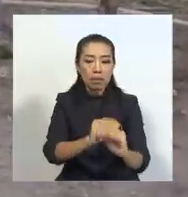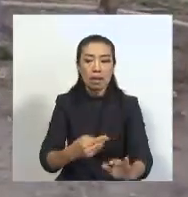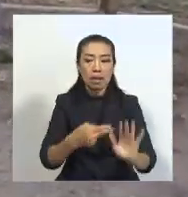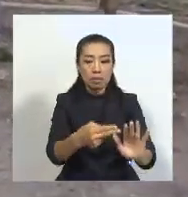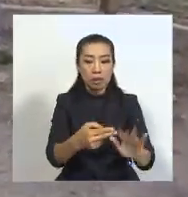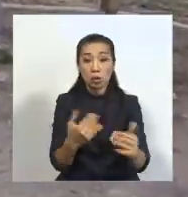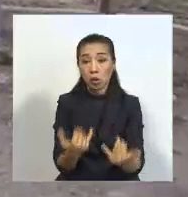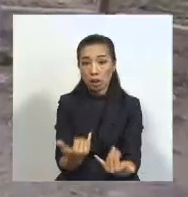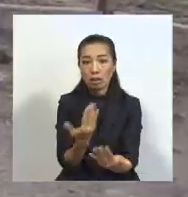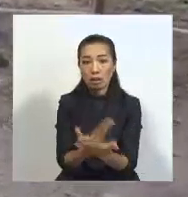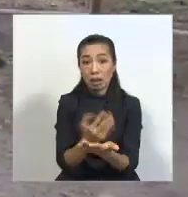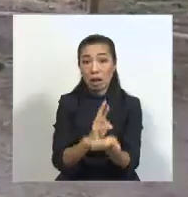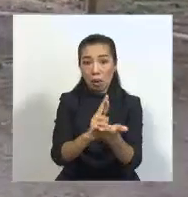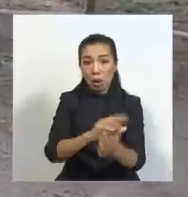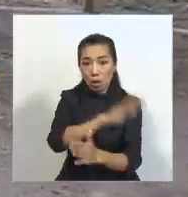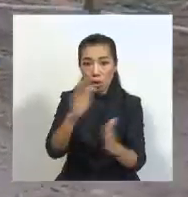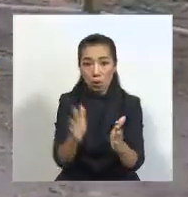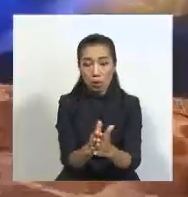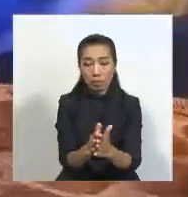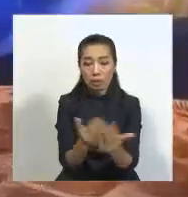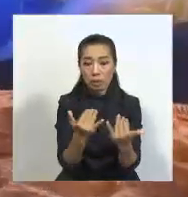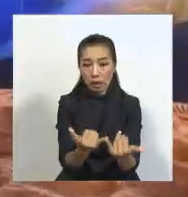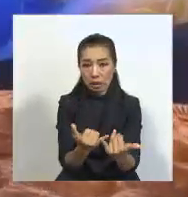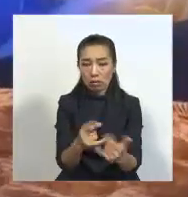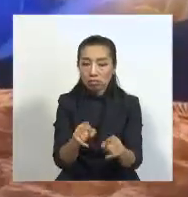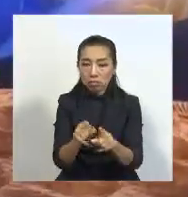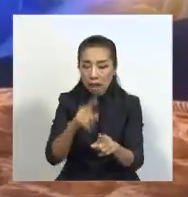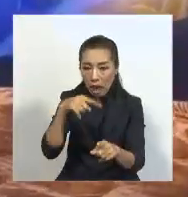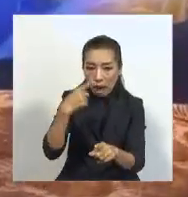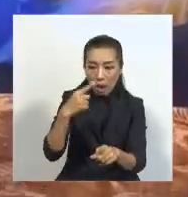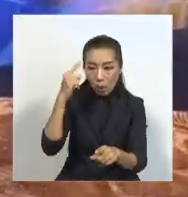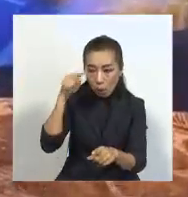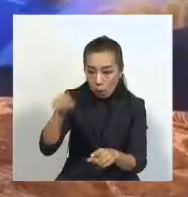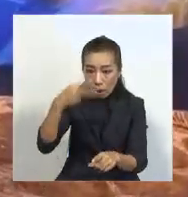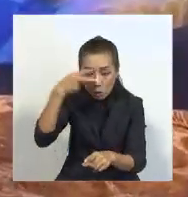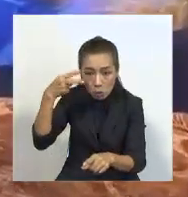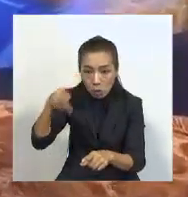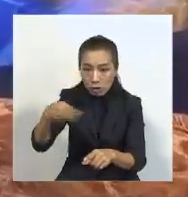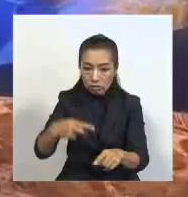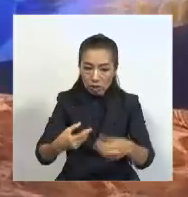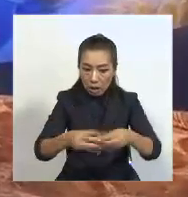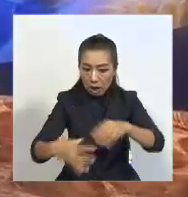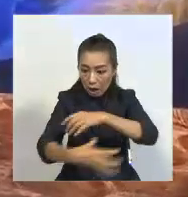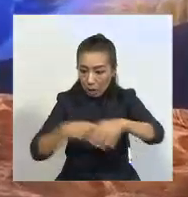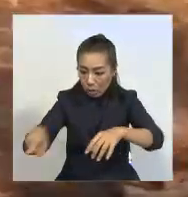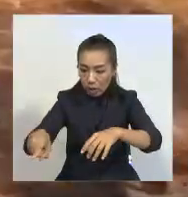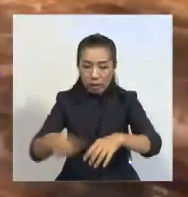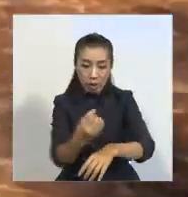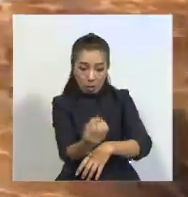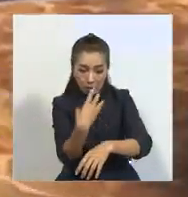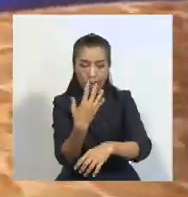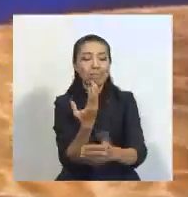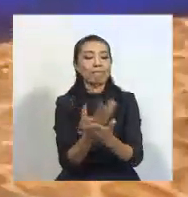ค่ะทำให้ยอดรวมเงินรางวัลนำจับไข่ผู้ที่ขโมยไข่เต่ามาเฟืองตอนนี้150,000 บาทแล้วนะ